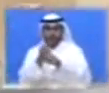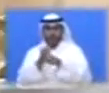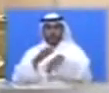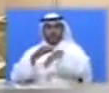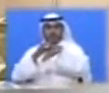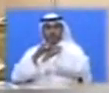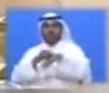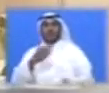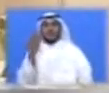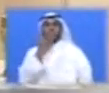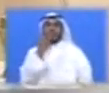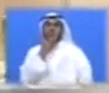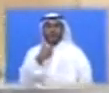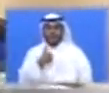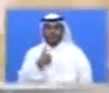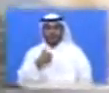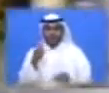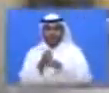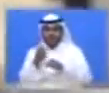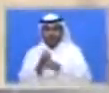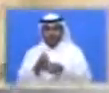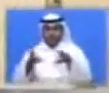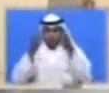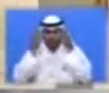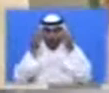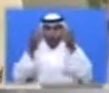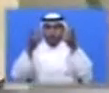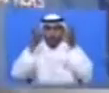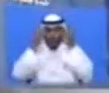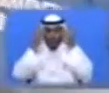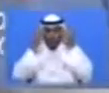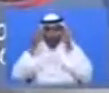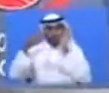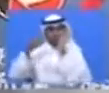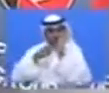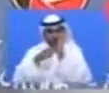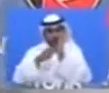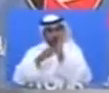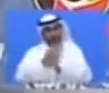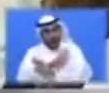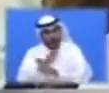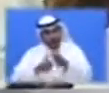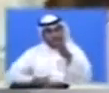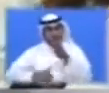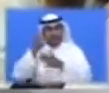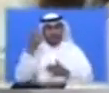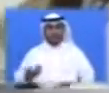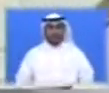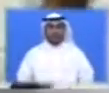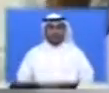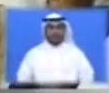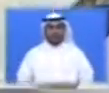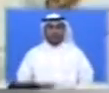للمستقبل من خلال اختيار المؤسسة التعليمية المناسبة التي تحقق لهم تطلعاتهم.